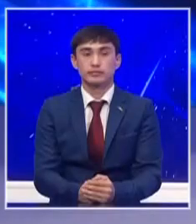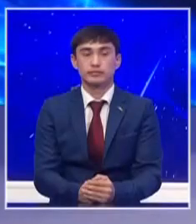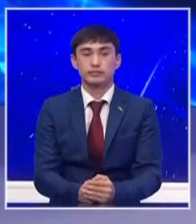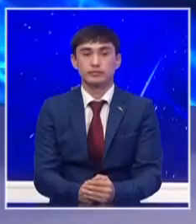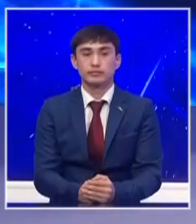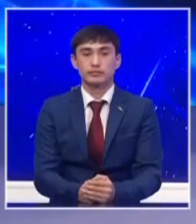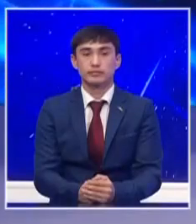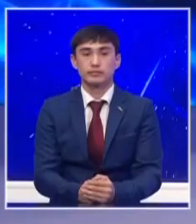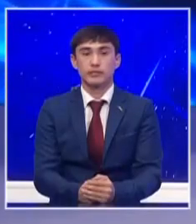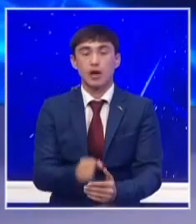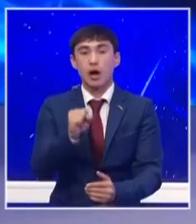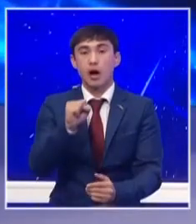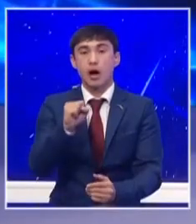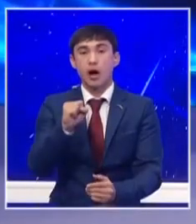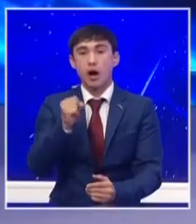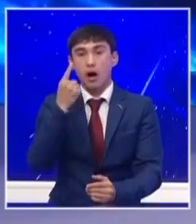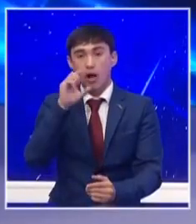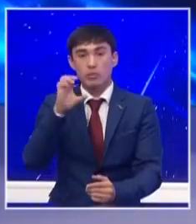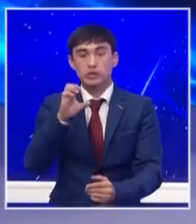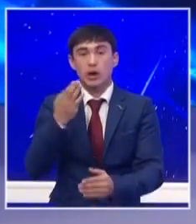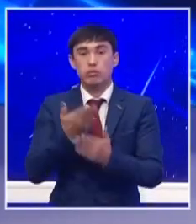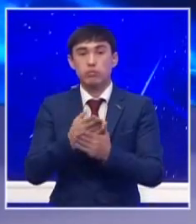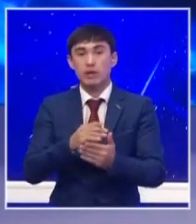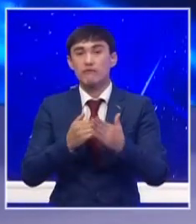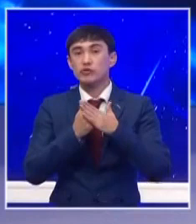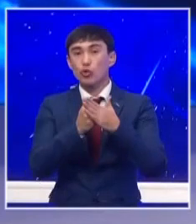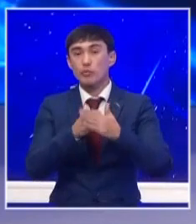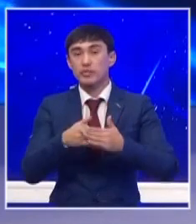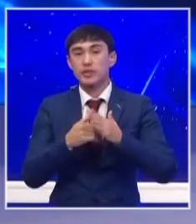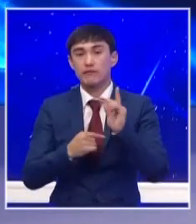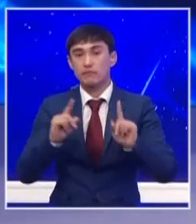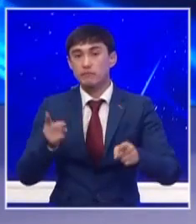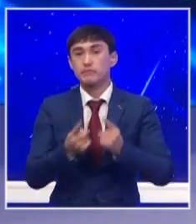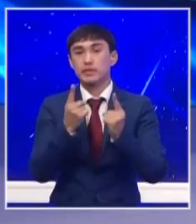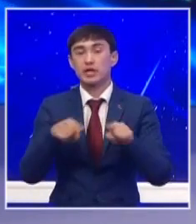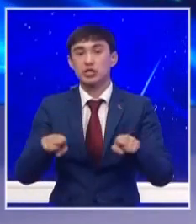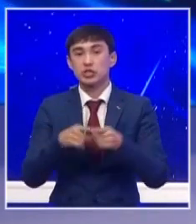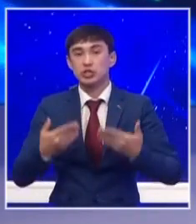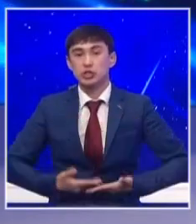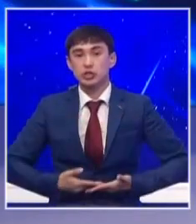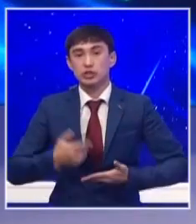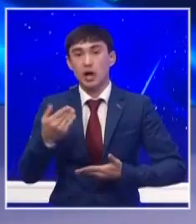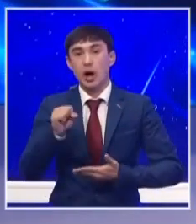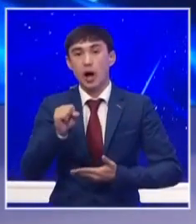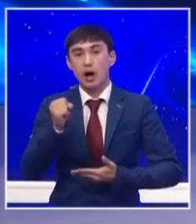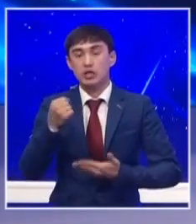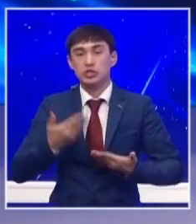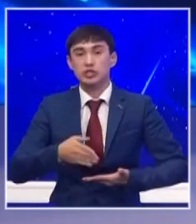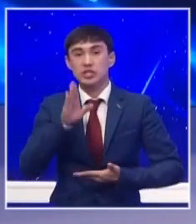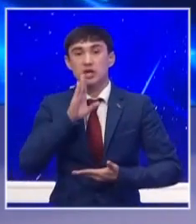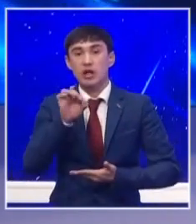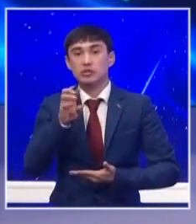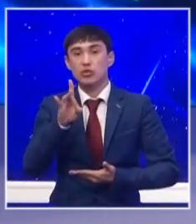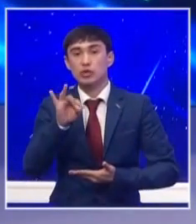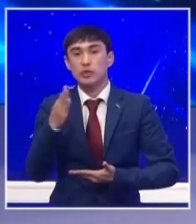друге алмазы образуются под высоким давлением Такова жизненная позиция жителя Алматинской области колс на кожа